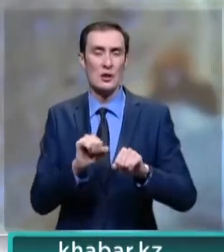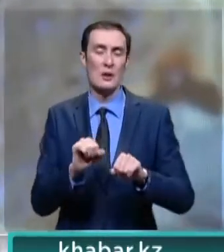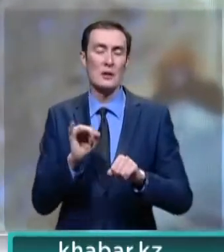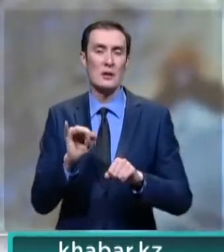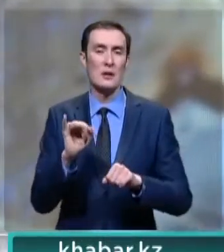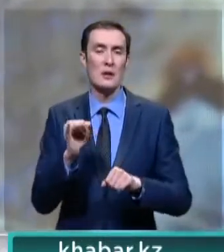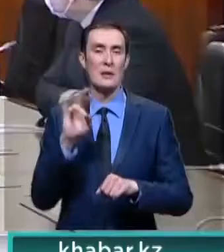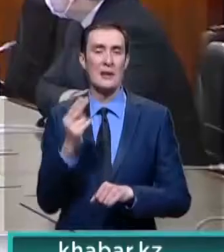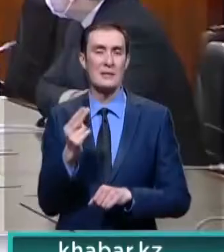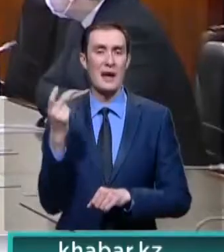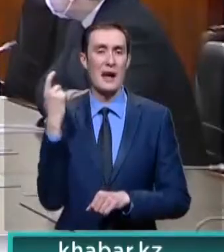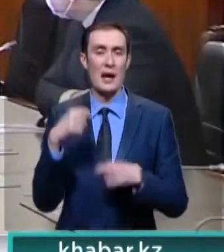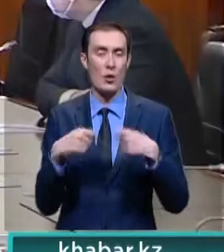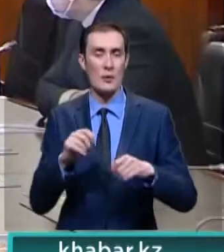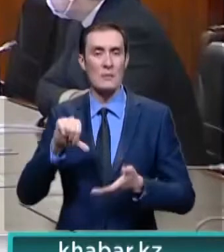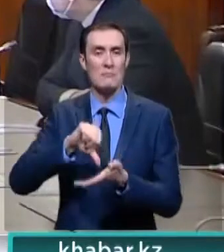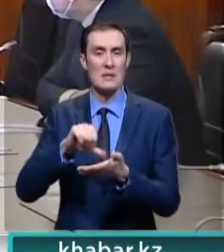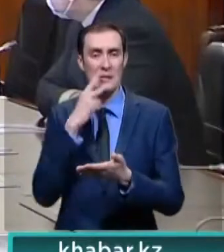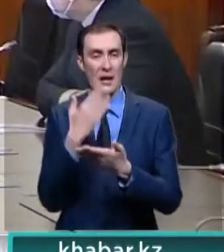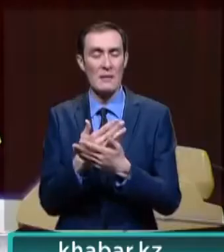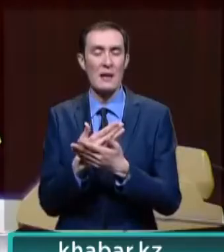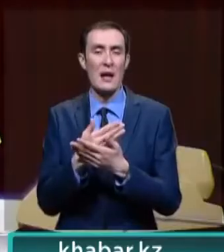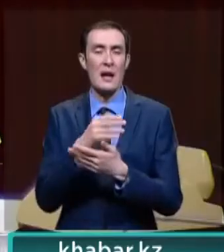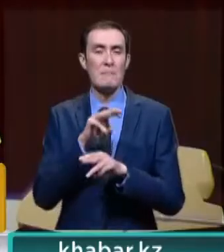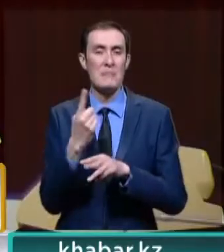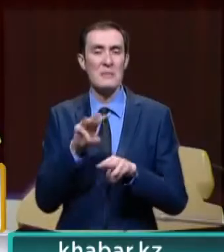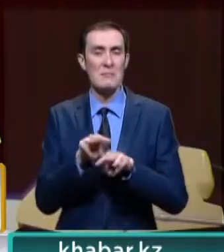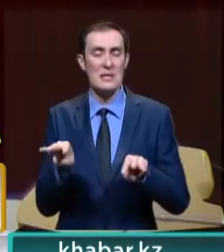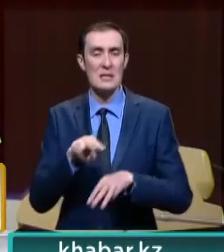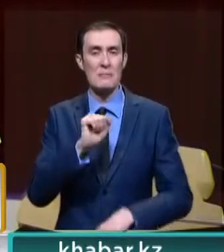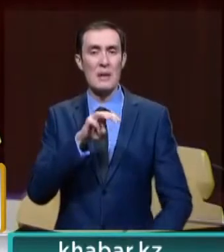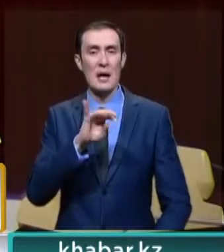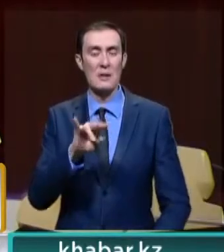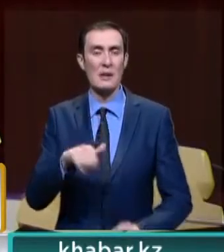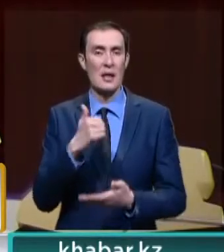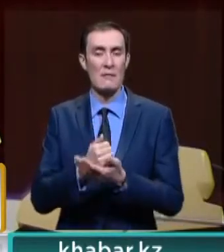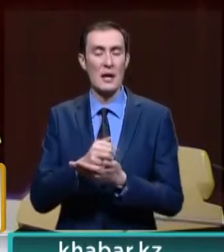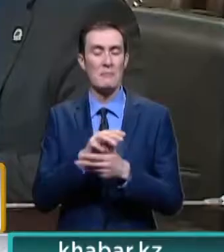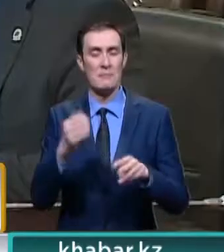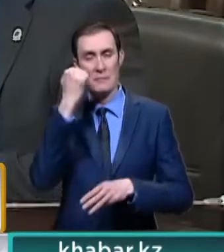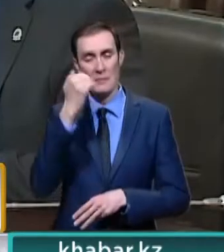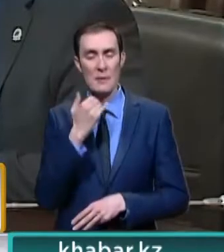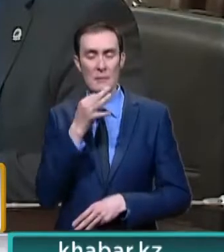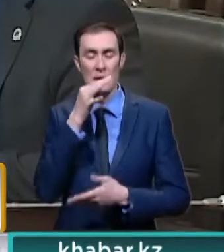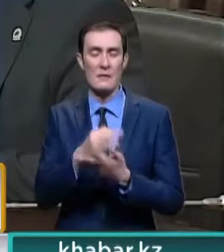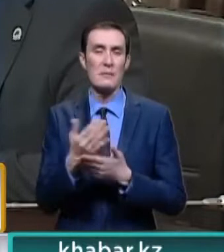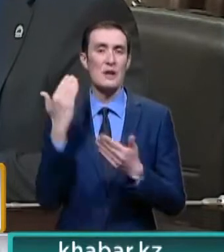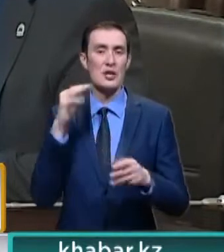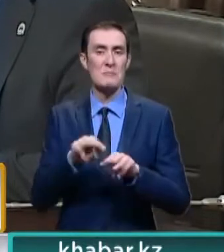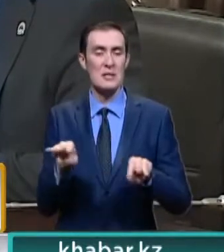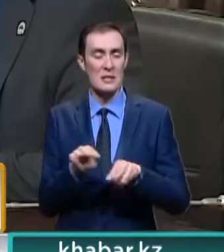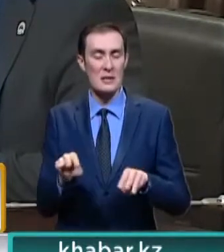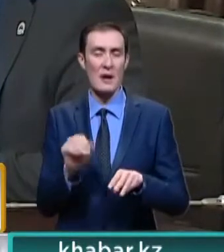национальной экономики представил премьер-министр аскар мамин глава правительства поблагодарил за проделанную работу прежних